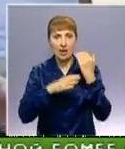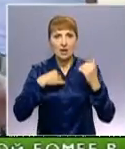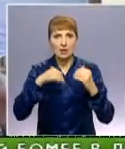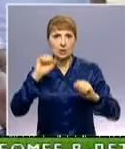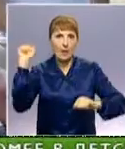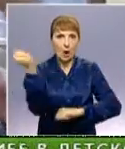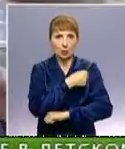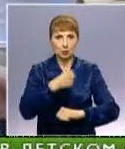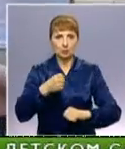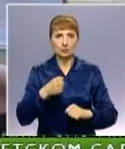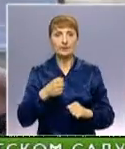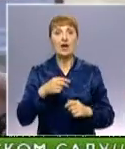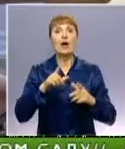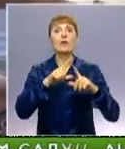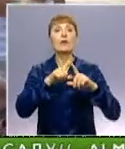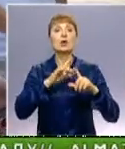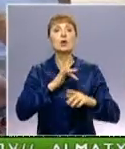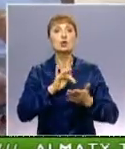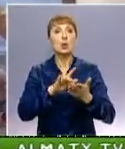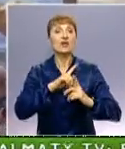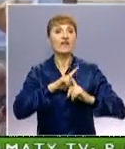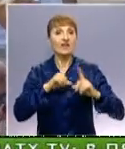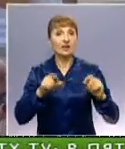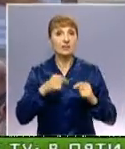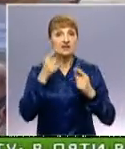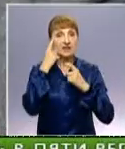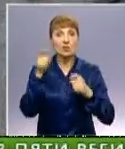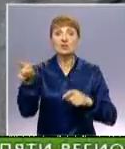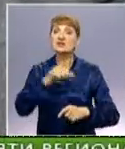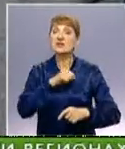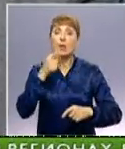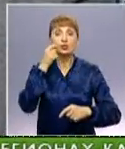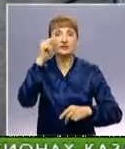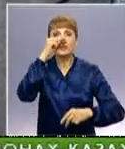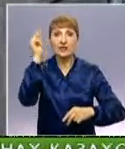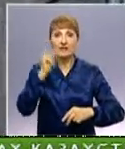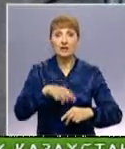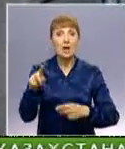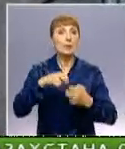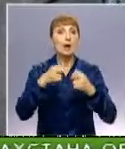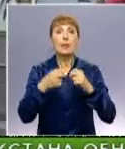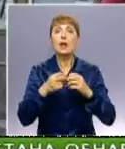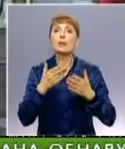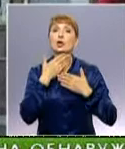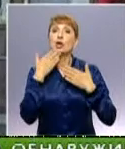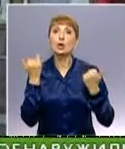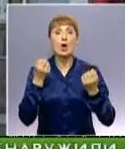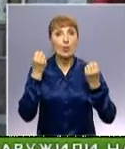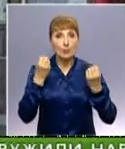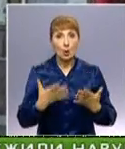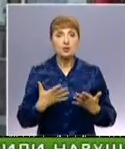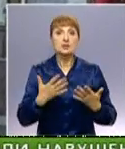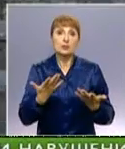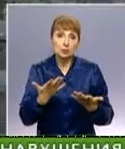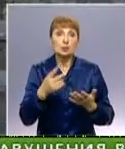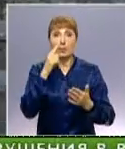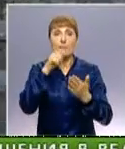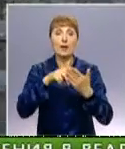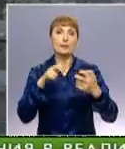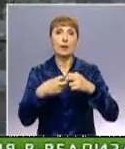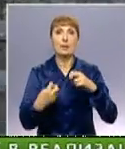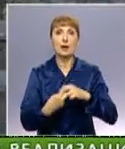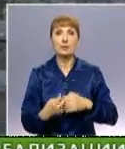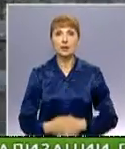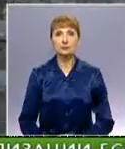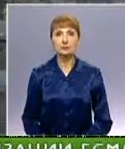раз. В турфирме заявили, что мужчина спровоцировал драку, к тому же проблем в их работе никакой нет, просто происходят форс-мажорные